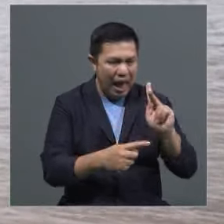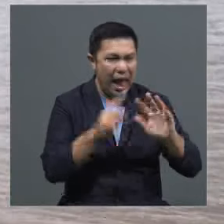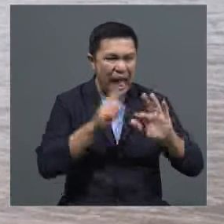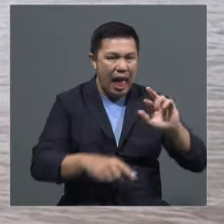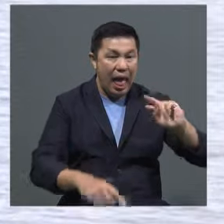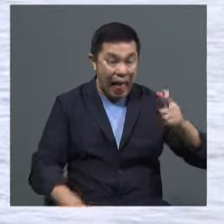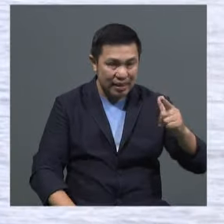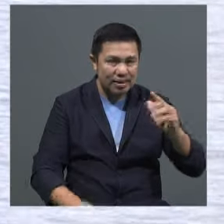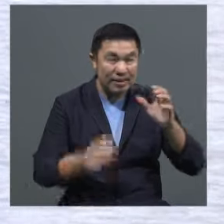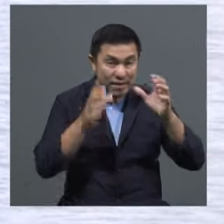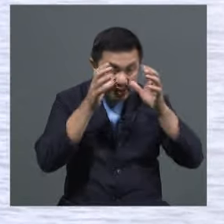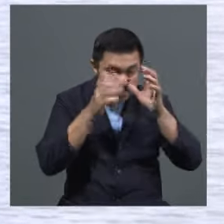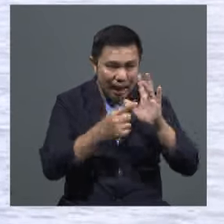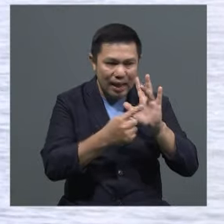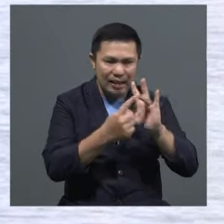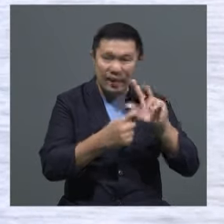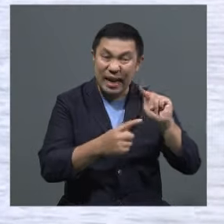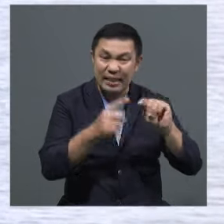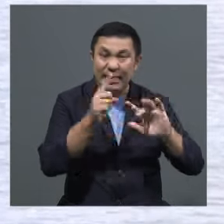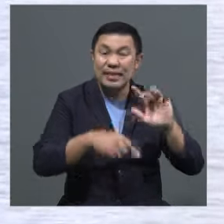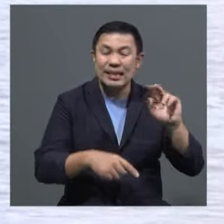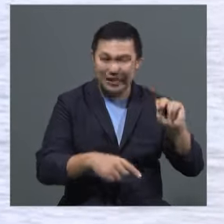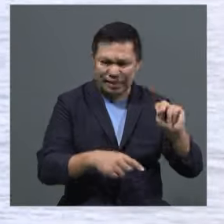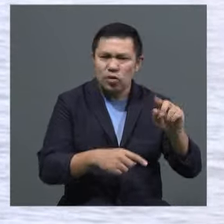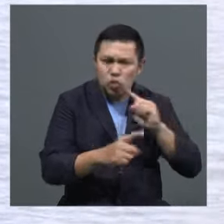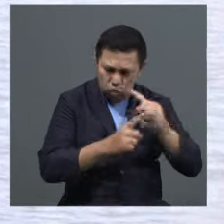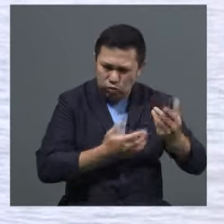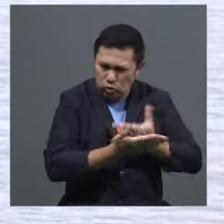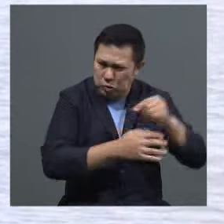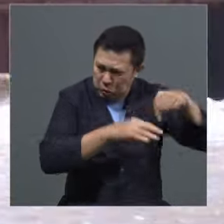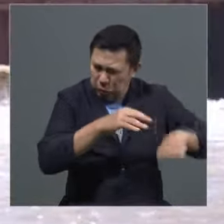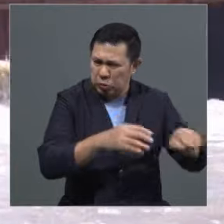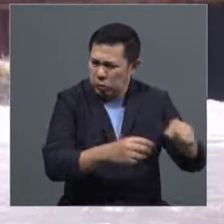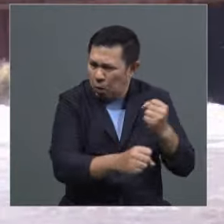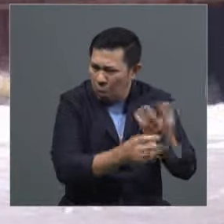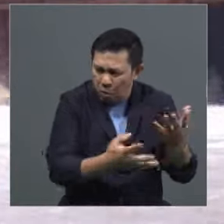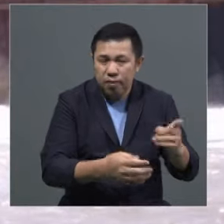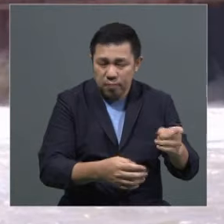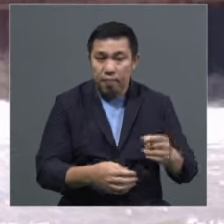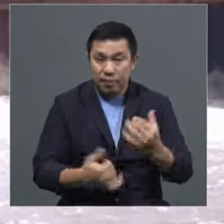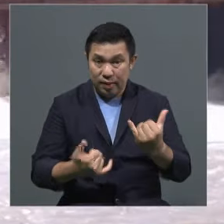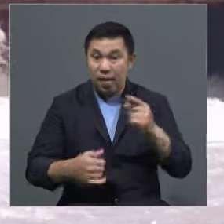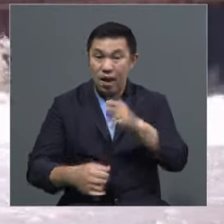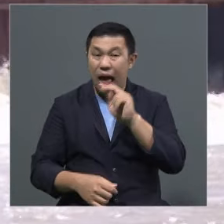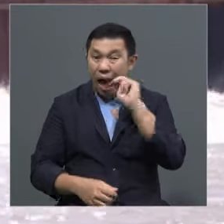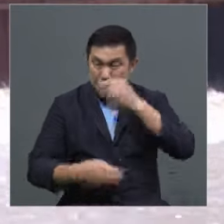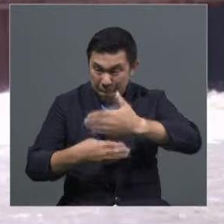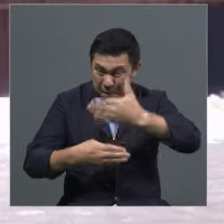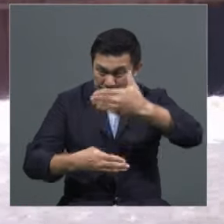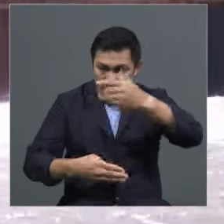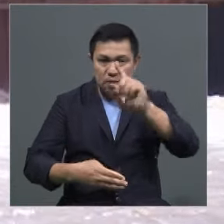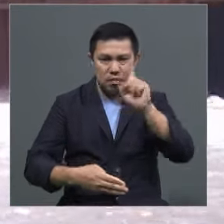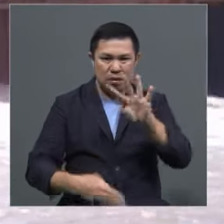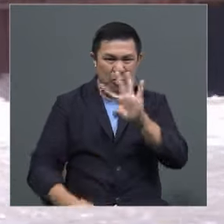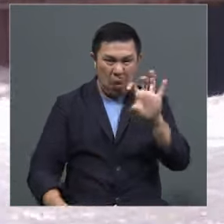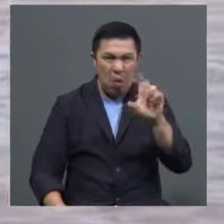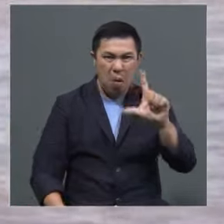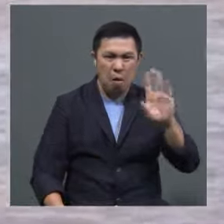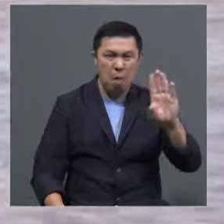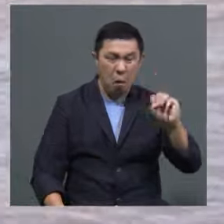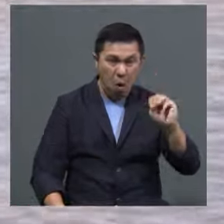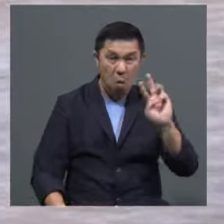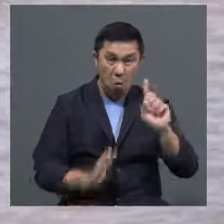ะต่อไปกรมชลประทานมีแผนที่จะปรับการระบายน้ำเพิ่มขึ้นไปอยู่ในเกณฑ์ 1,400 ลูกบาศก์เมตรต่อวินาทีซึ่งจะ